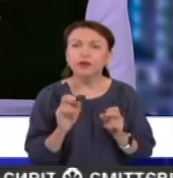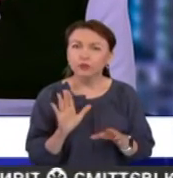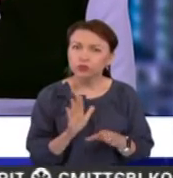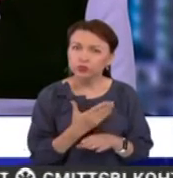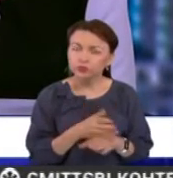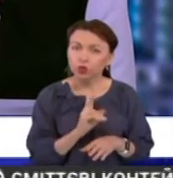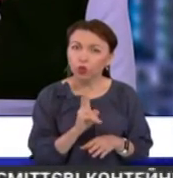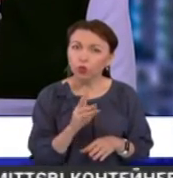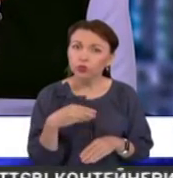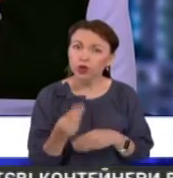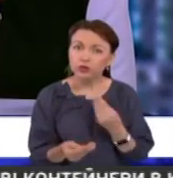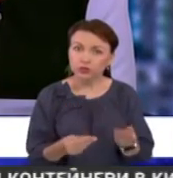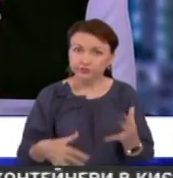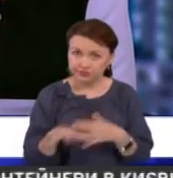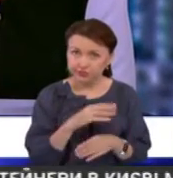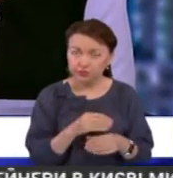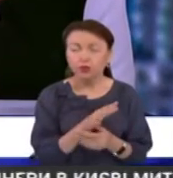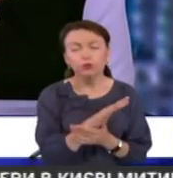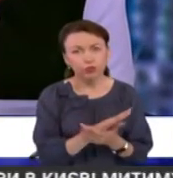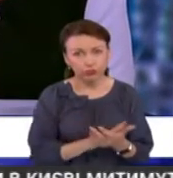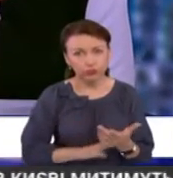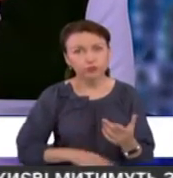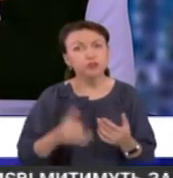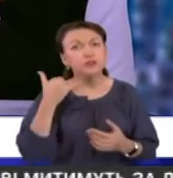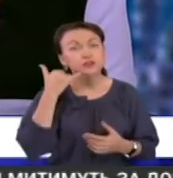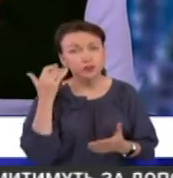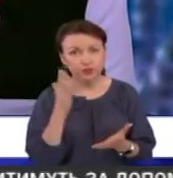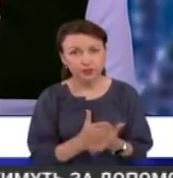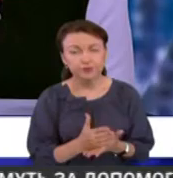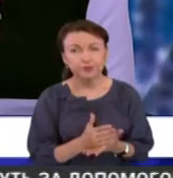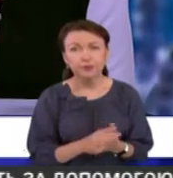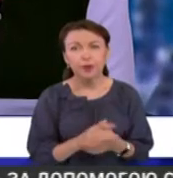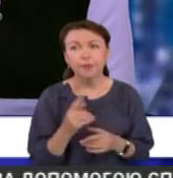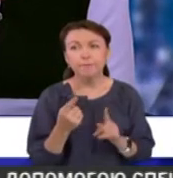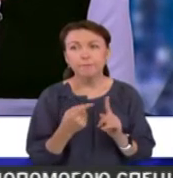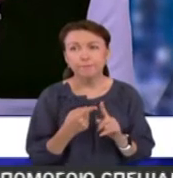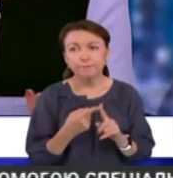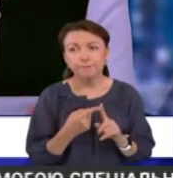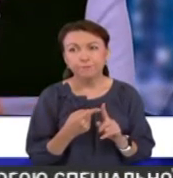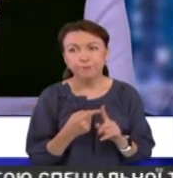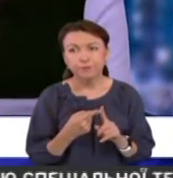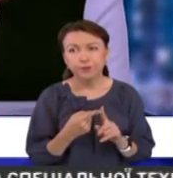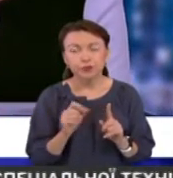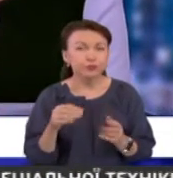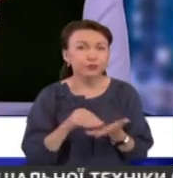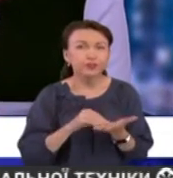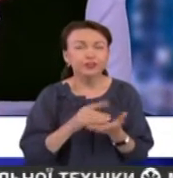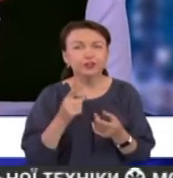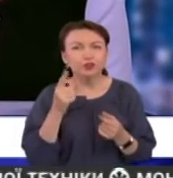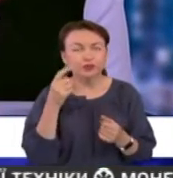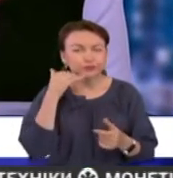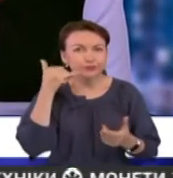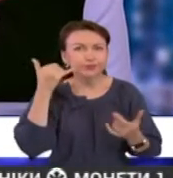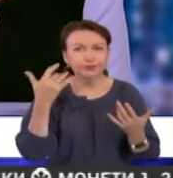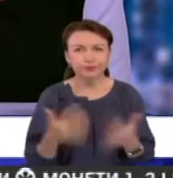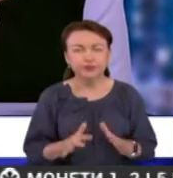буде надана ця допомога, ми зараз теж продовжимо говорити. Маємо дзвінок, тому що перший наш, можливо, це додзвонювання той, що добре.